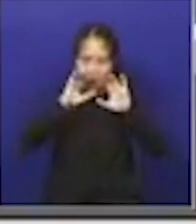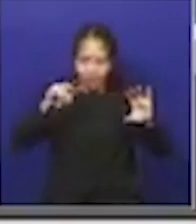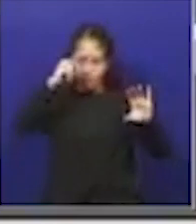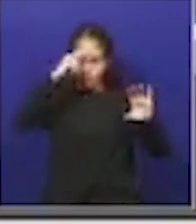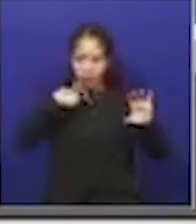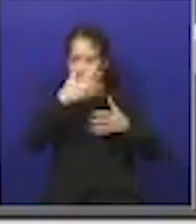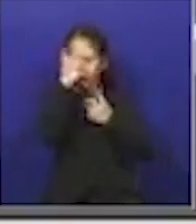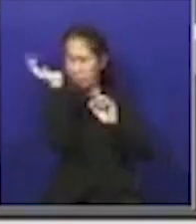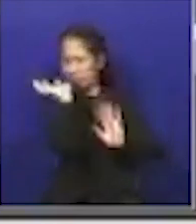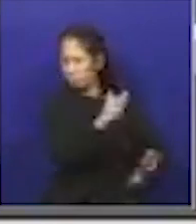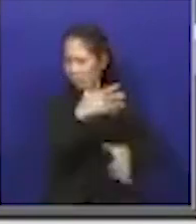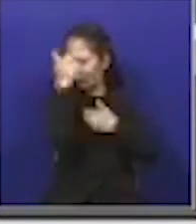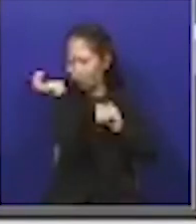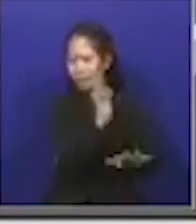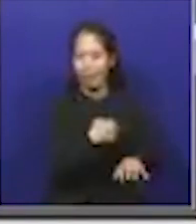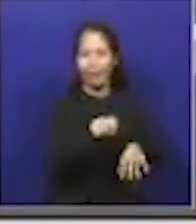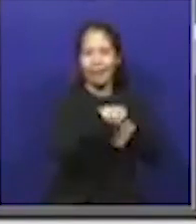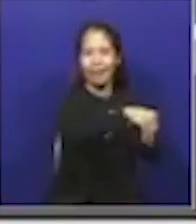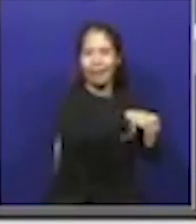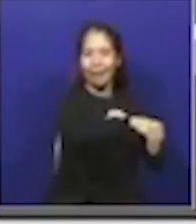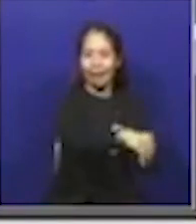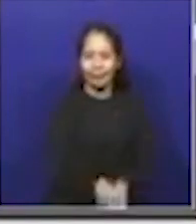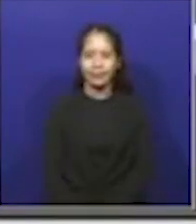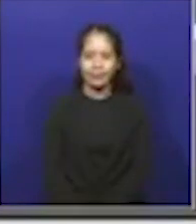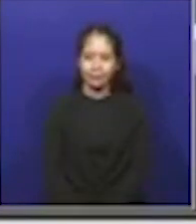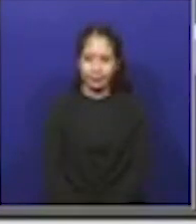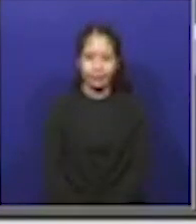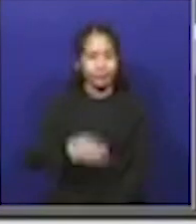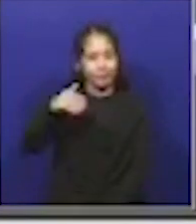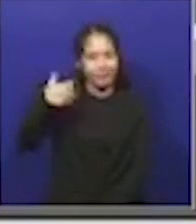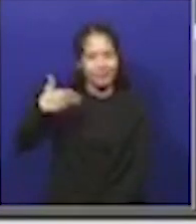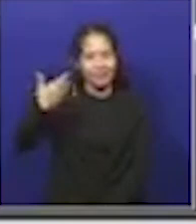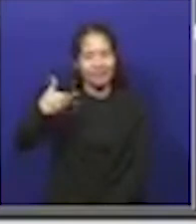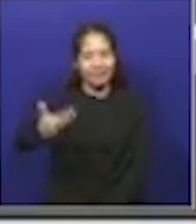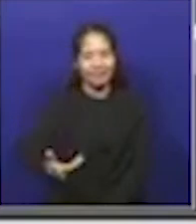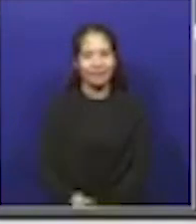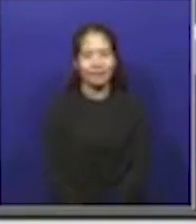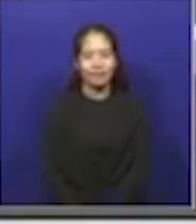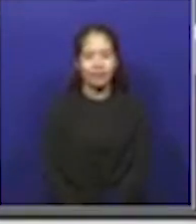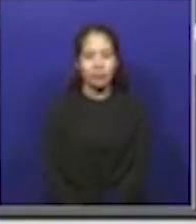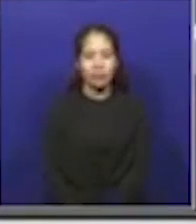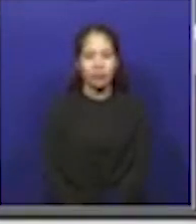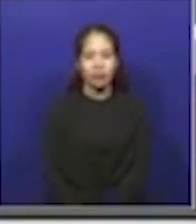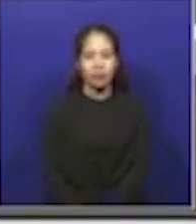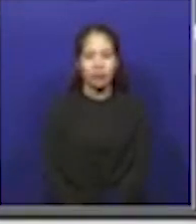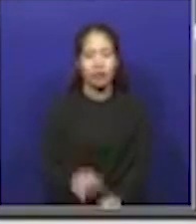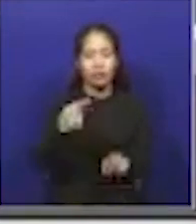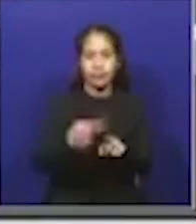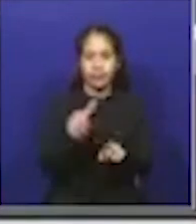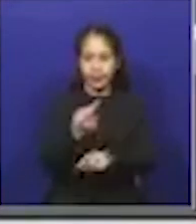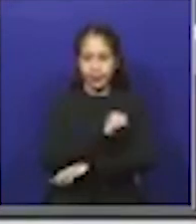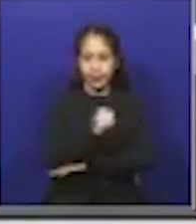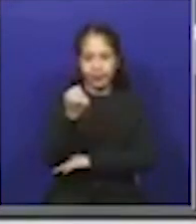ให้ความสนใจกับเรื่องนี้เลยนะต่อมาอีกครับ13มกราค